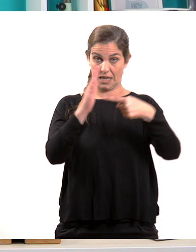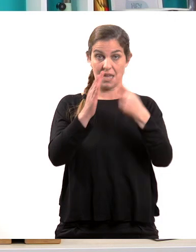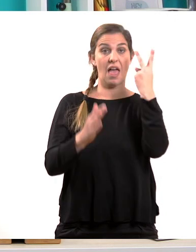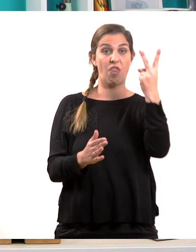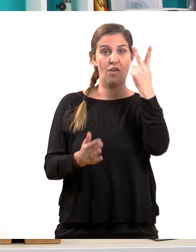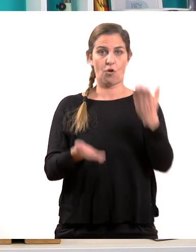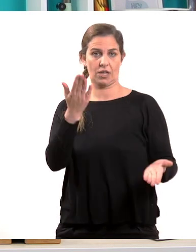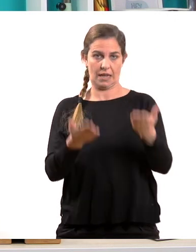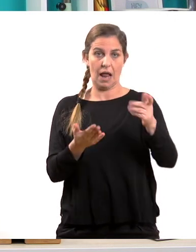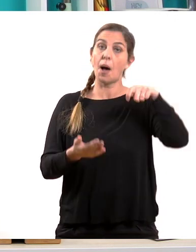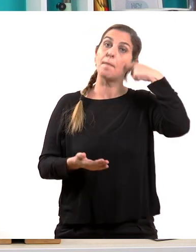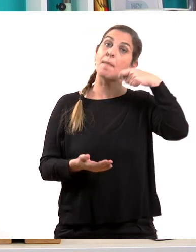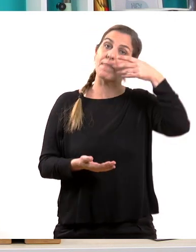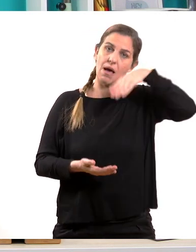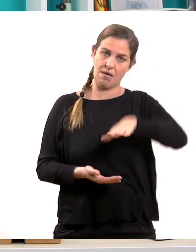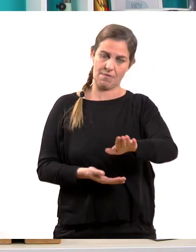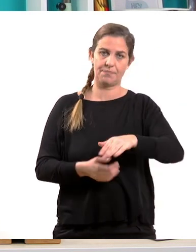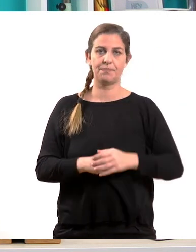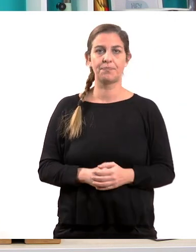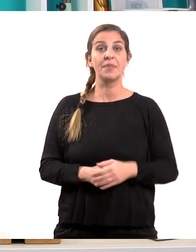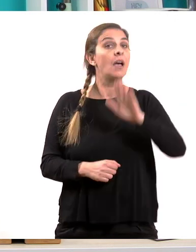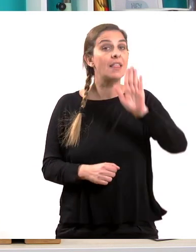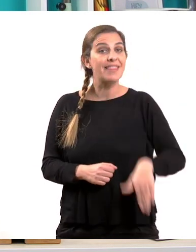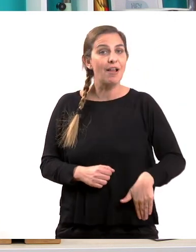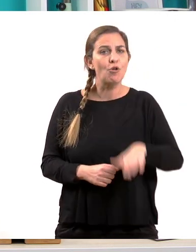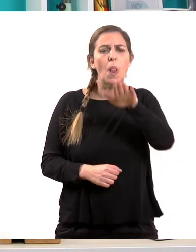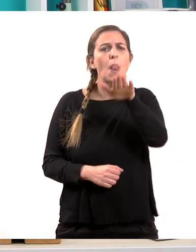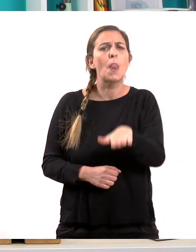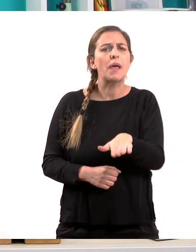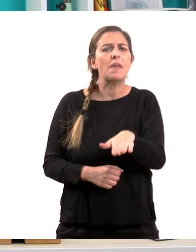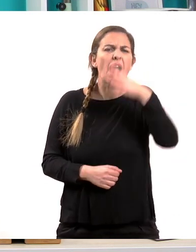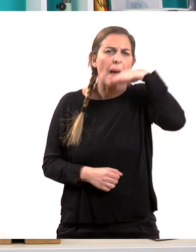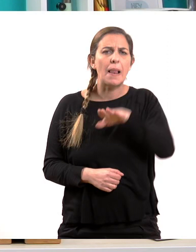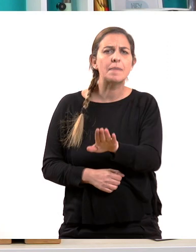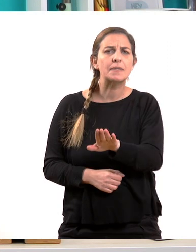1002 κιλά. Και το παιδάκι.